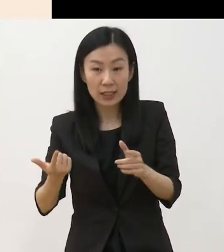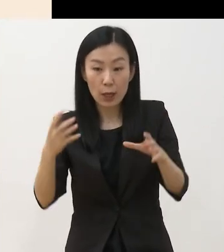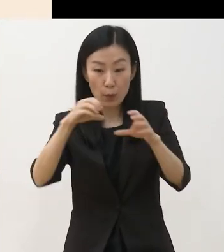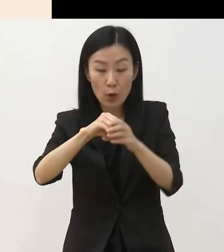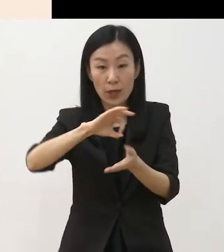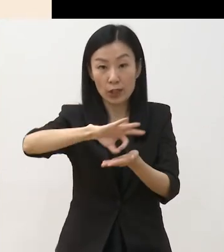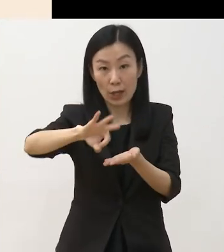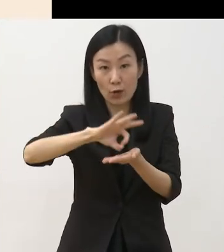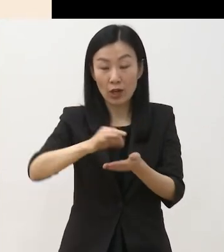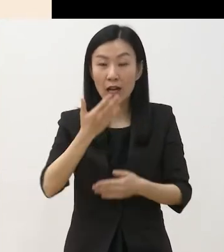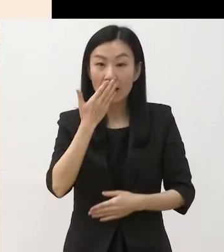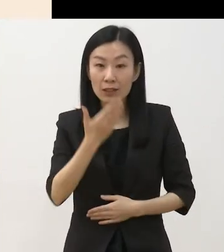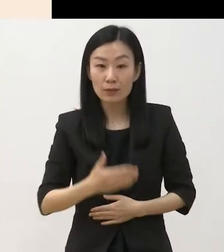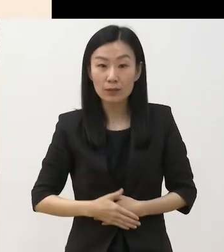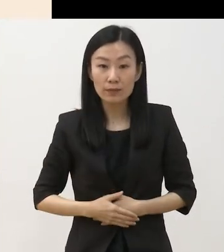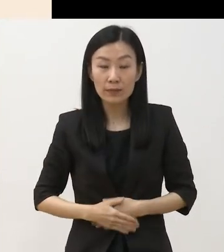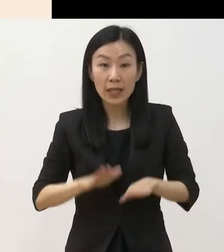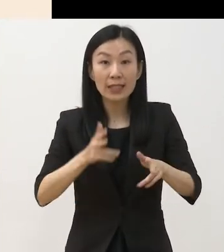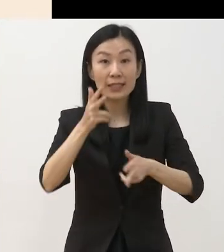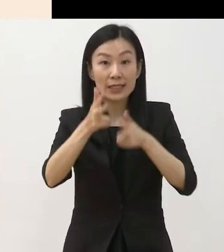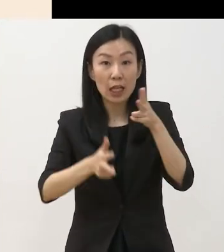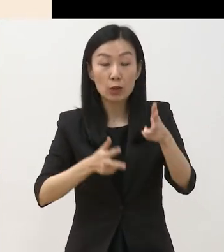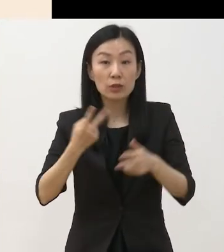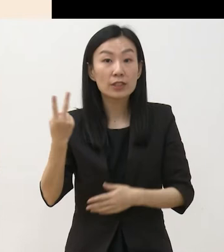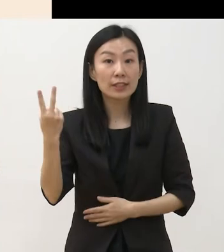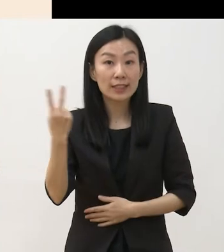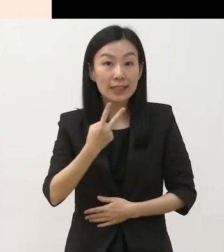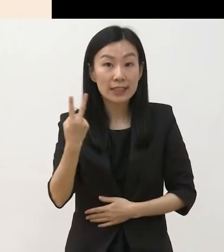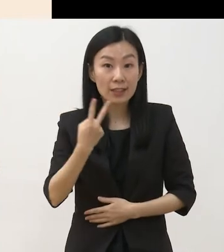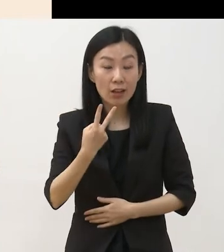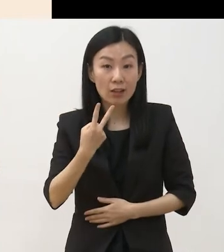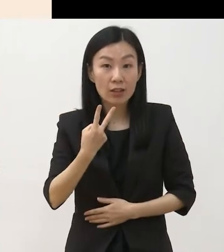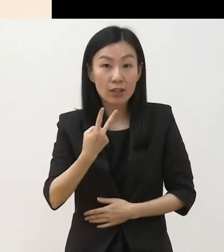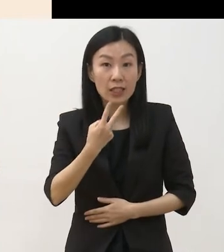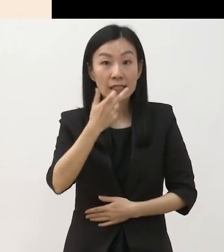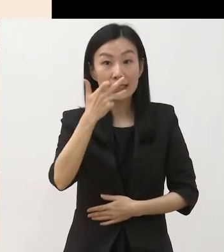수 있습니다. 그리고 이본 사업은 2018년도부터